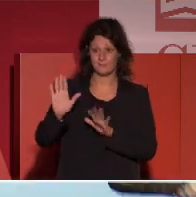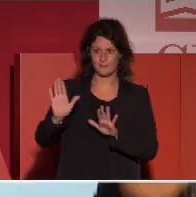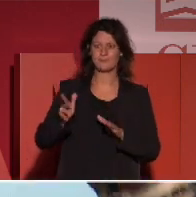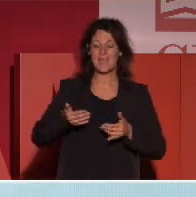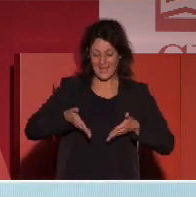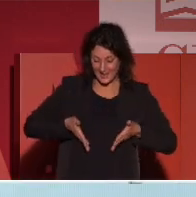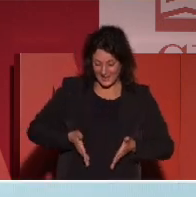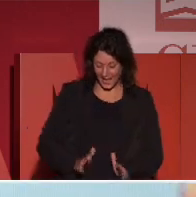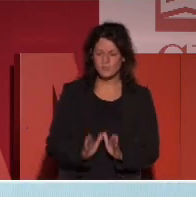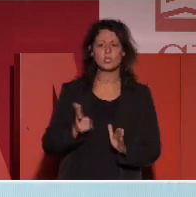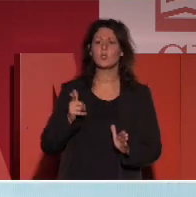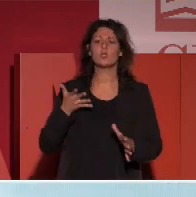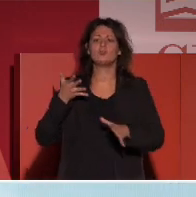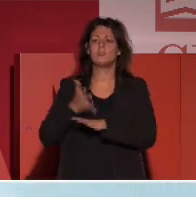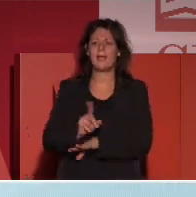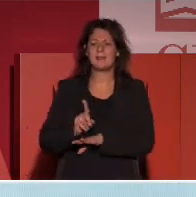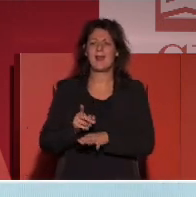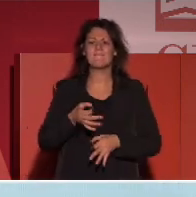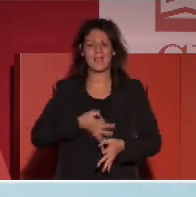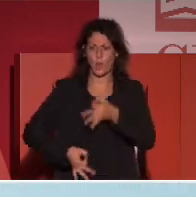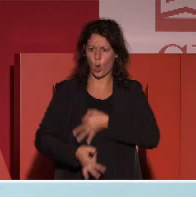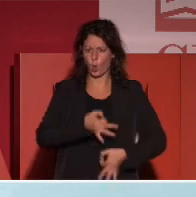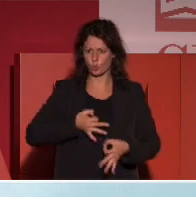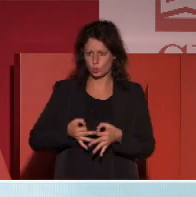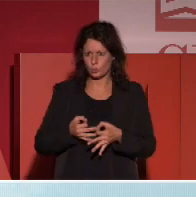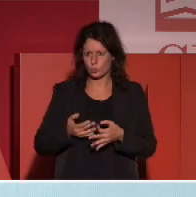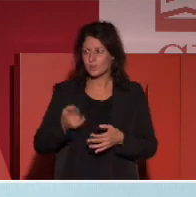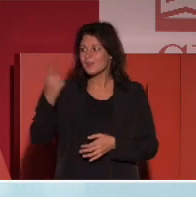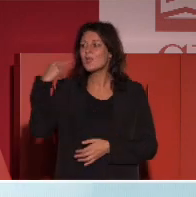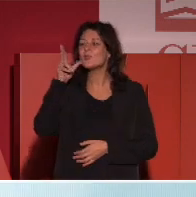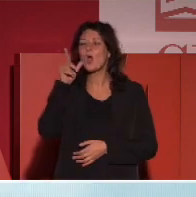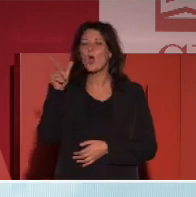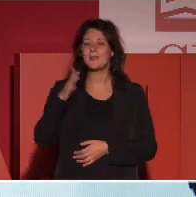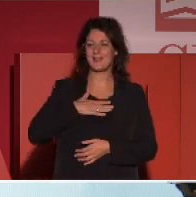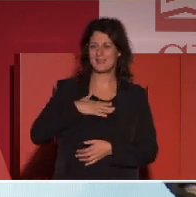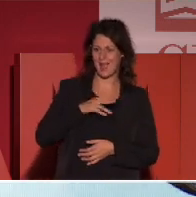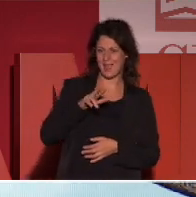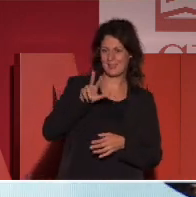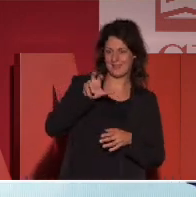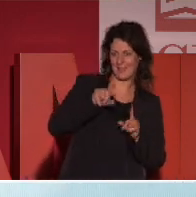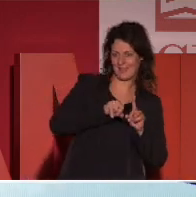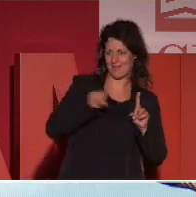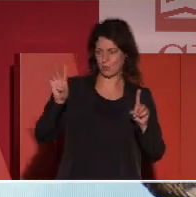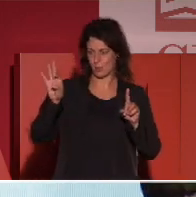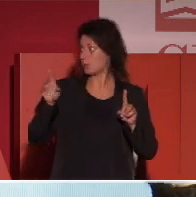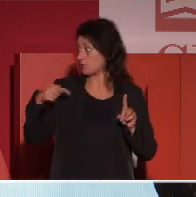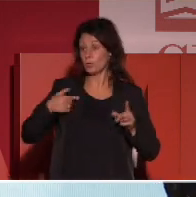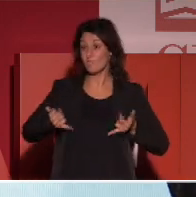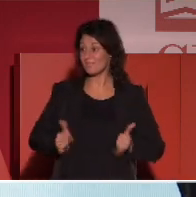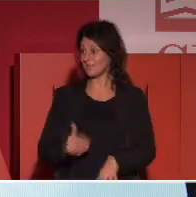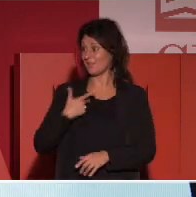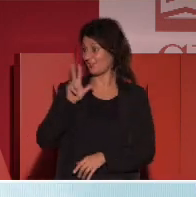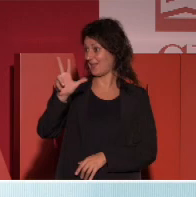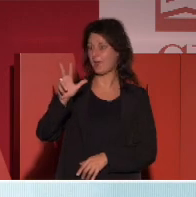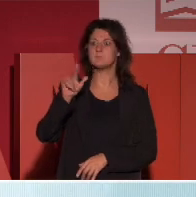moltissime di quelle donne tra i 18 e 49 anni ma io ho tre figlie femmine quindi insomma